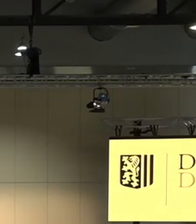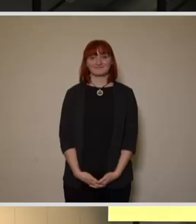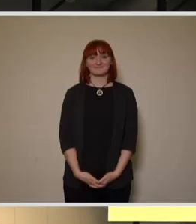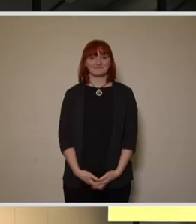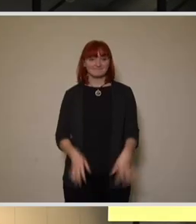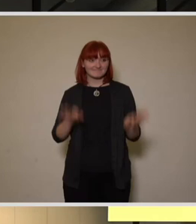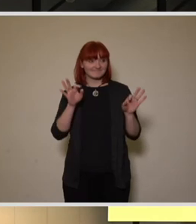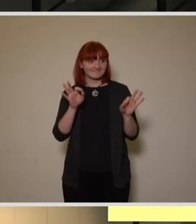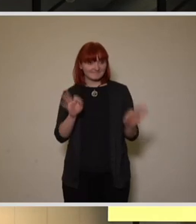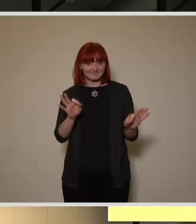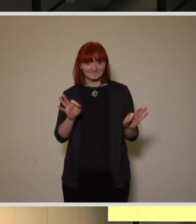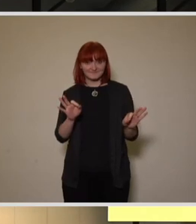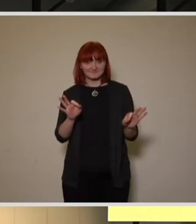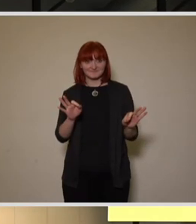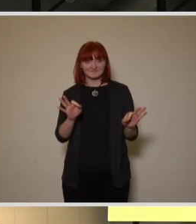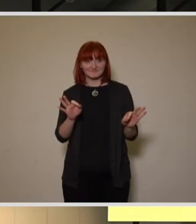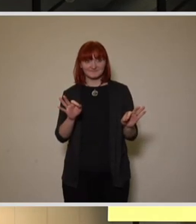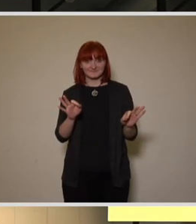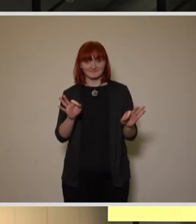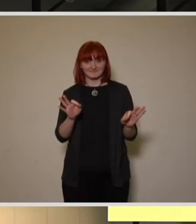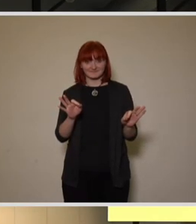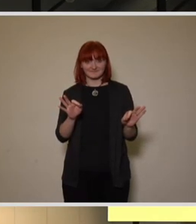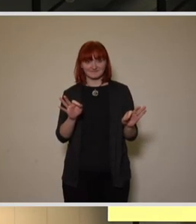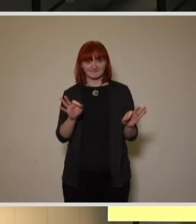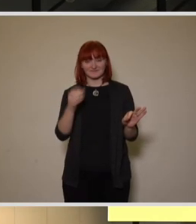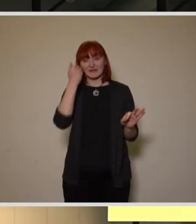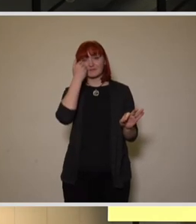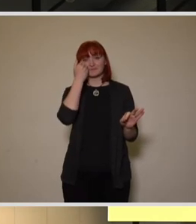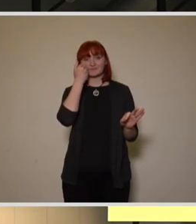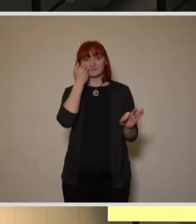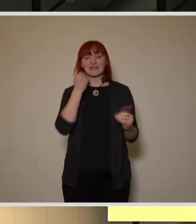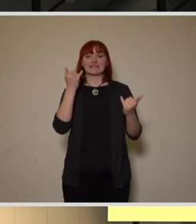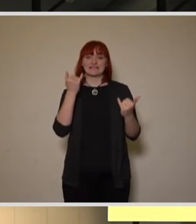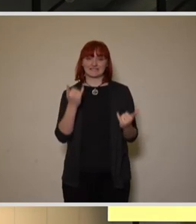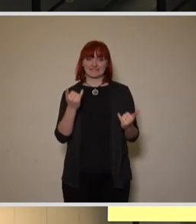So, meine Damen und Herren, wir kommen nun zur